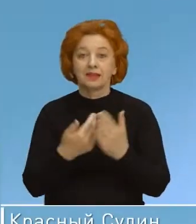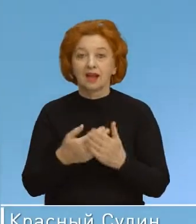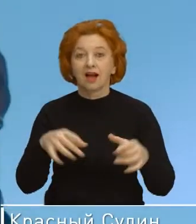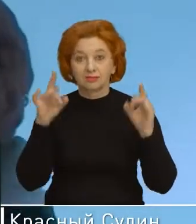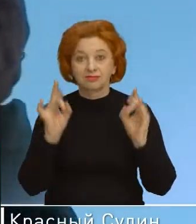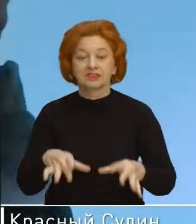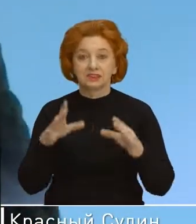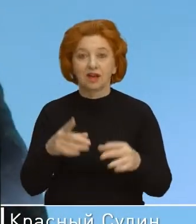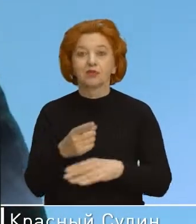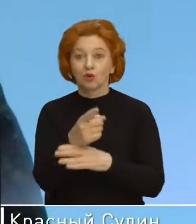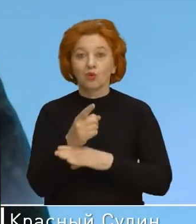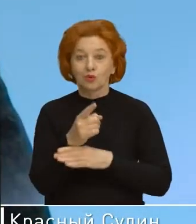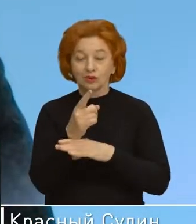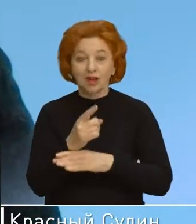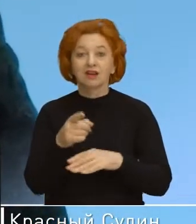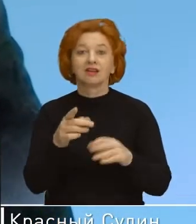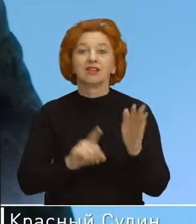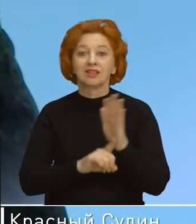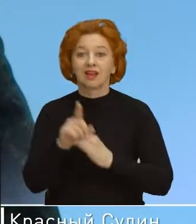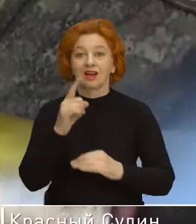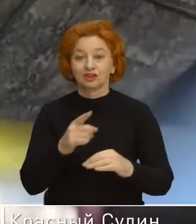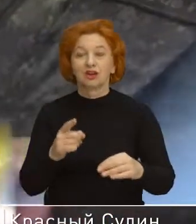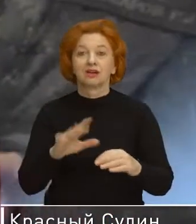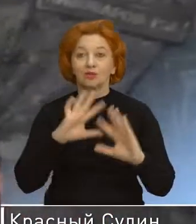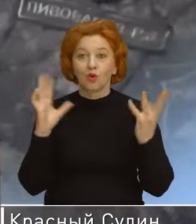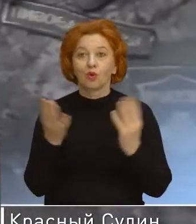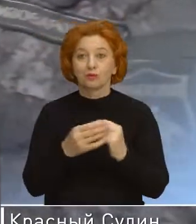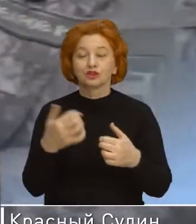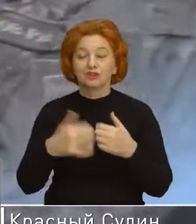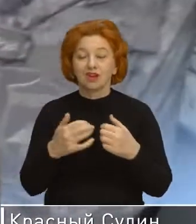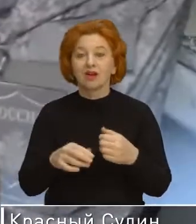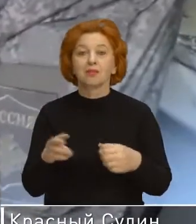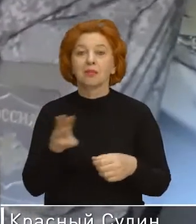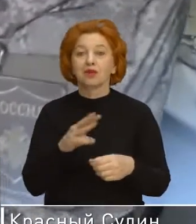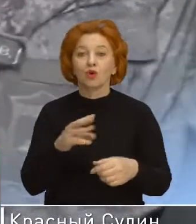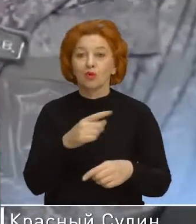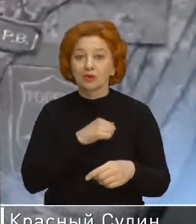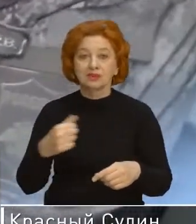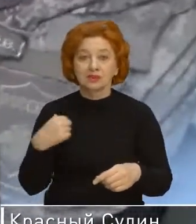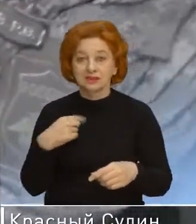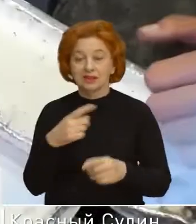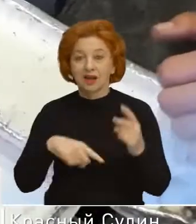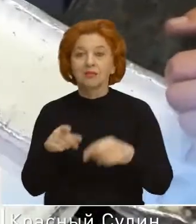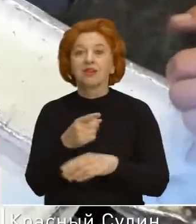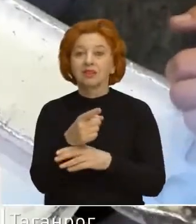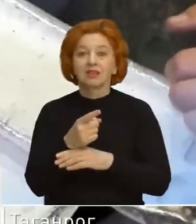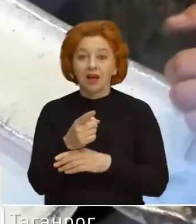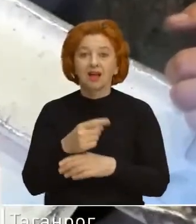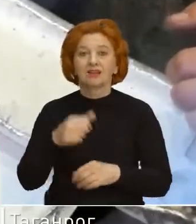внезапного удара впервые применялись кочующие огневые средства. Минометы «Сани», автоматические станковые